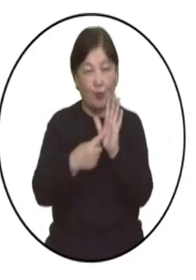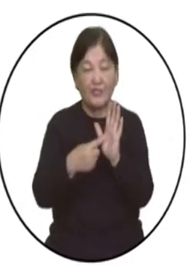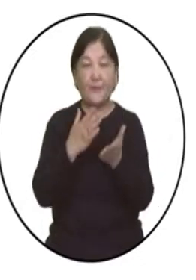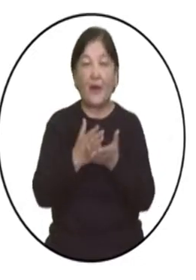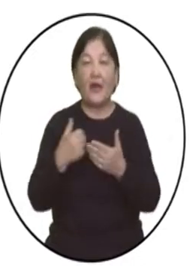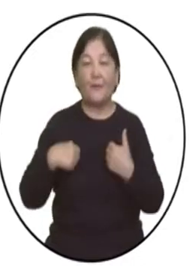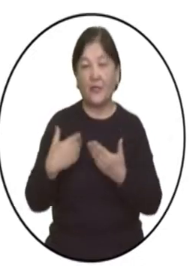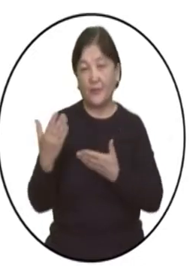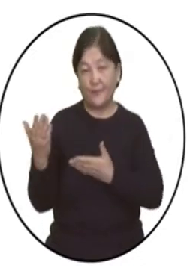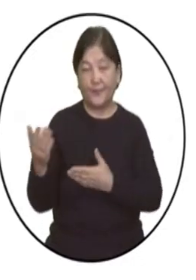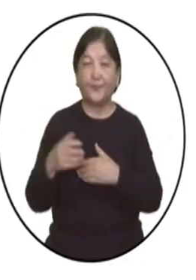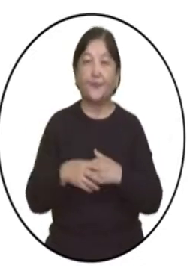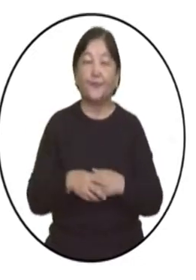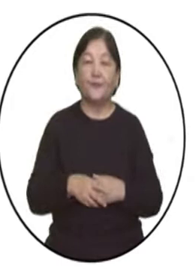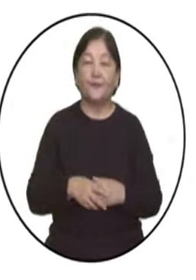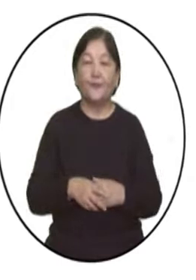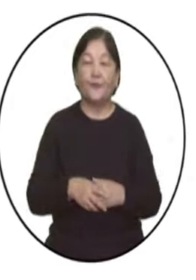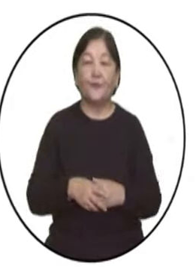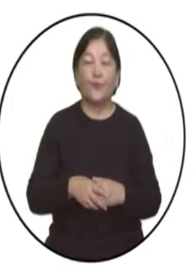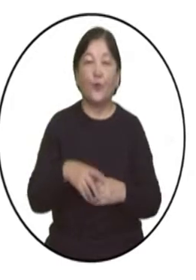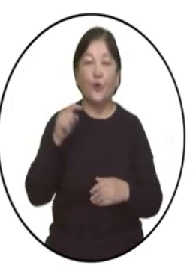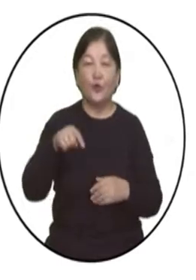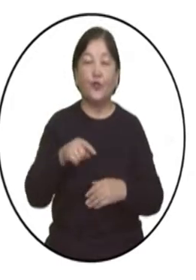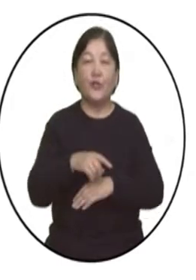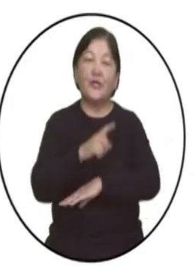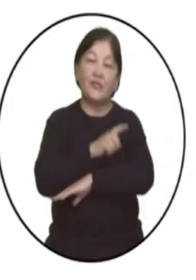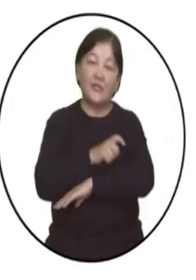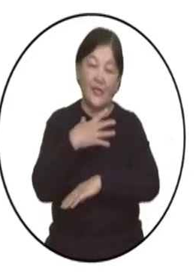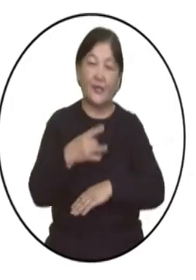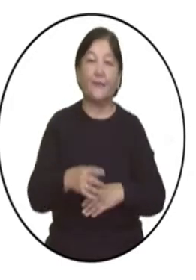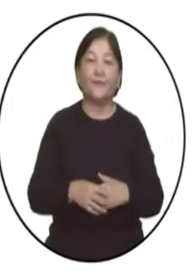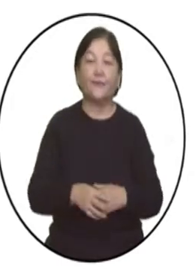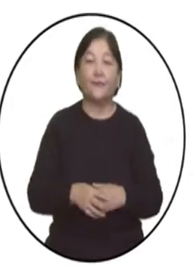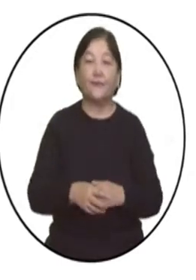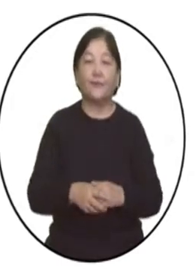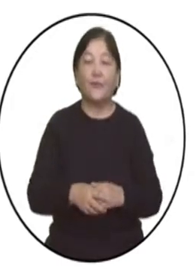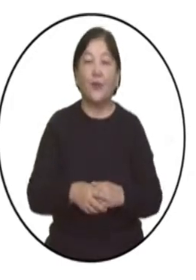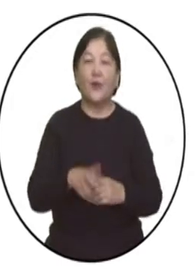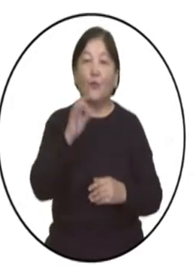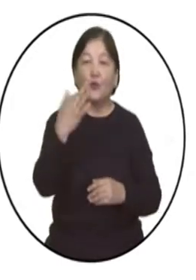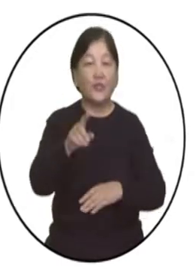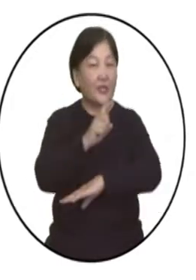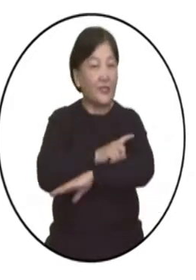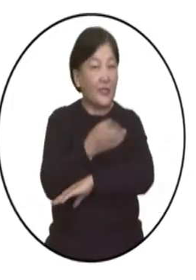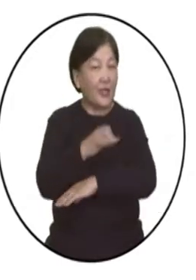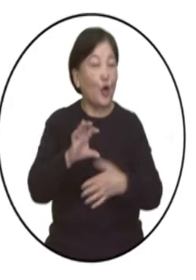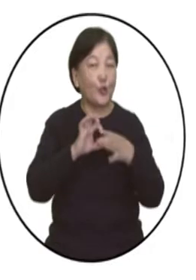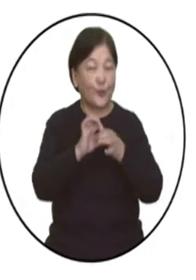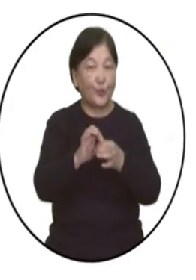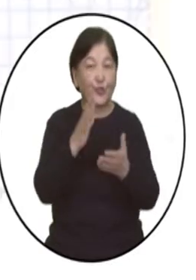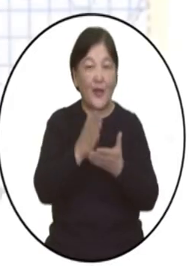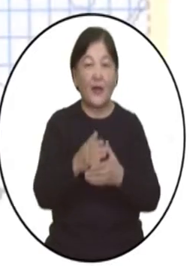байна. За бидний өнөөдрийн хичээл маань бусад хичээлтэй бас